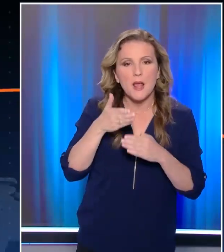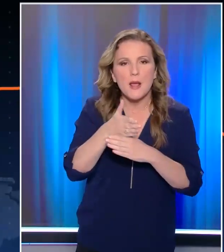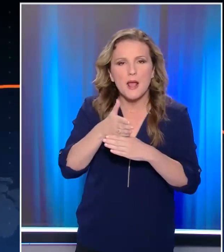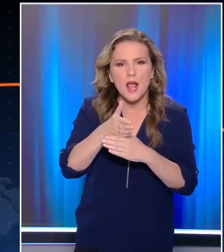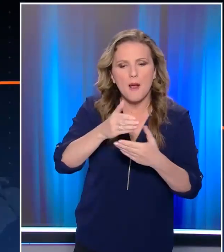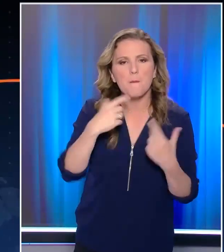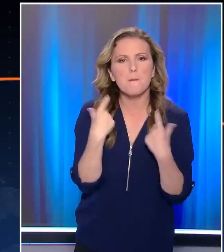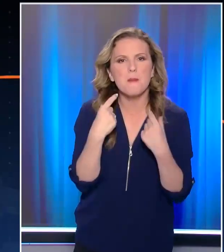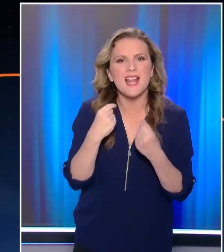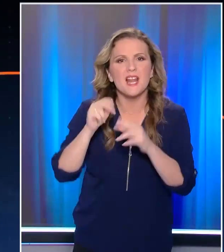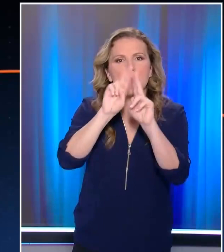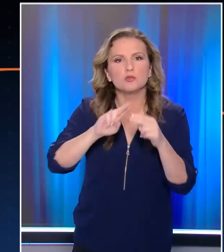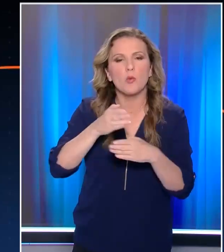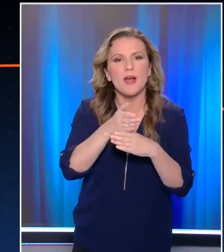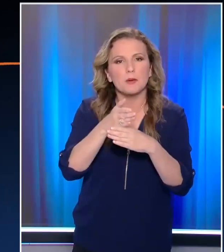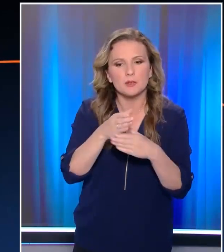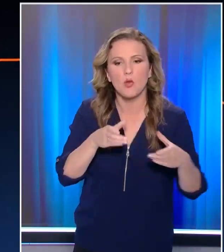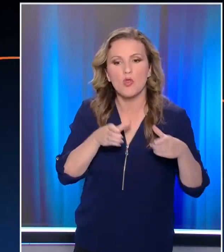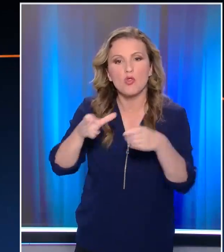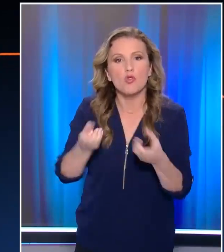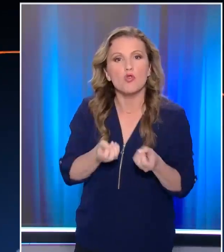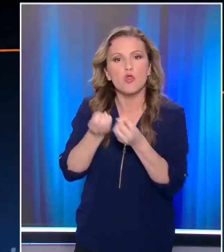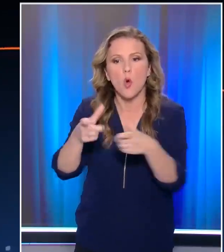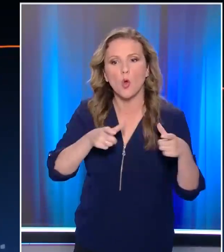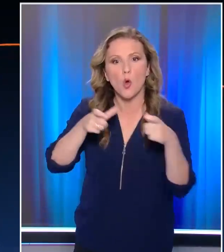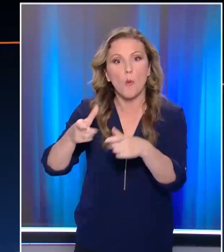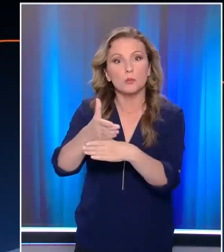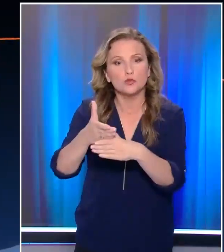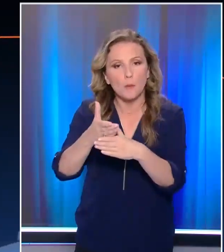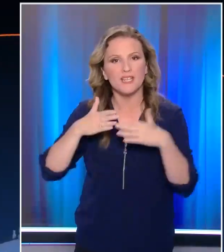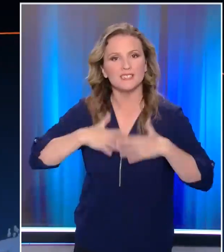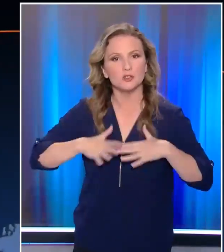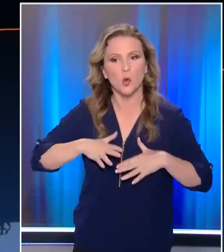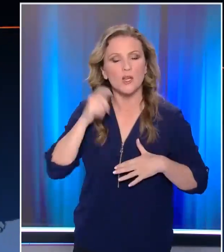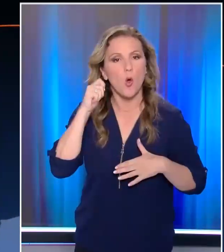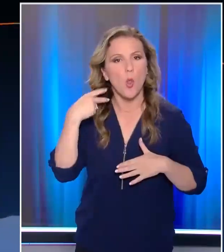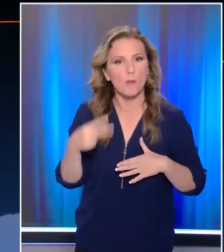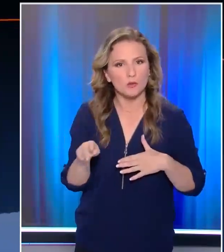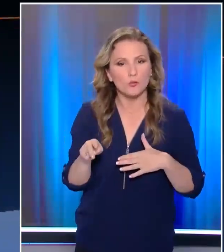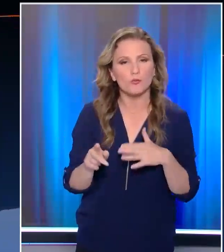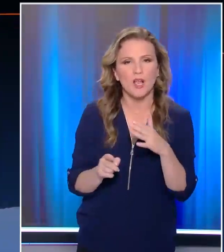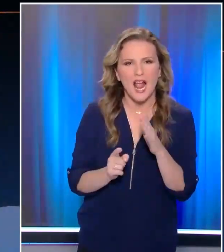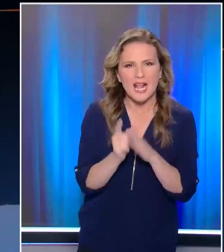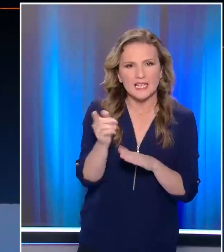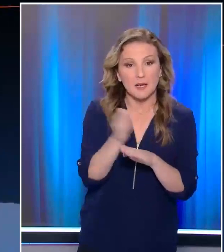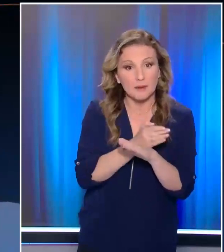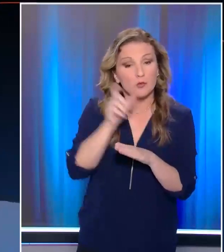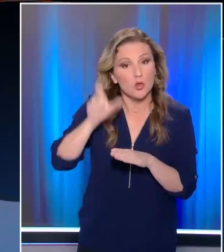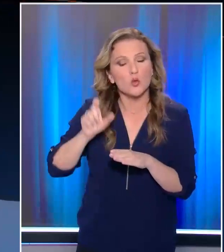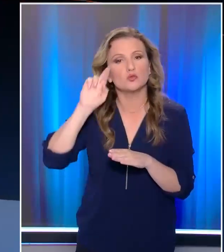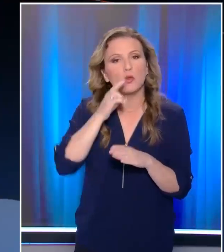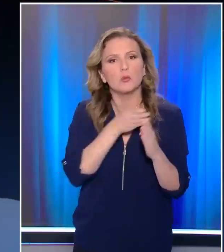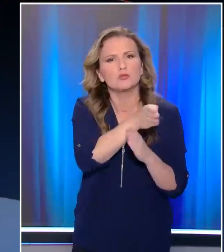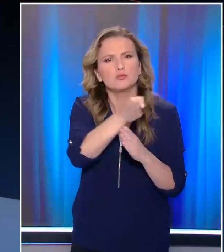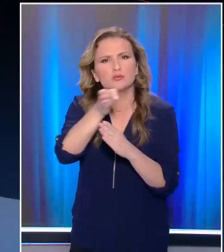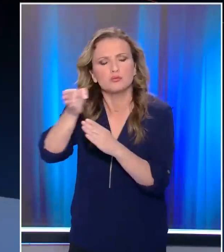Ελλάδας του δώρισαν ένα ψωμί και μία στολή με το όνομά του. Λίγο πριν τις 11 ξεκίνησε η περιήγηση του Πρωθυπουργού στα περίπτερα της έκθεσης με